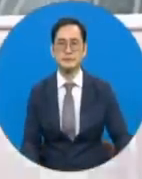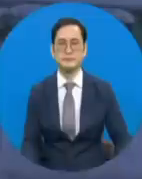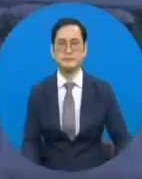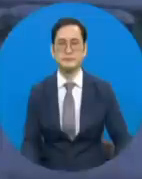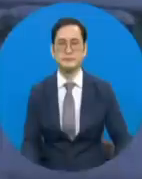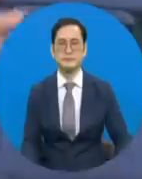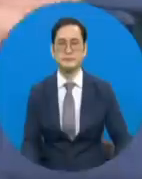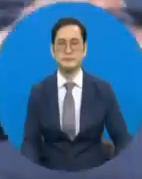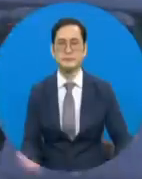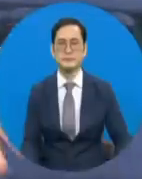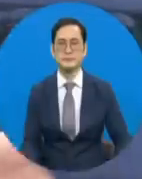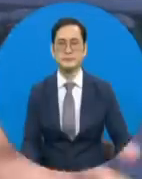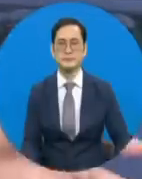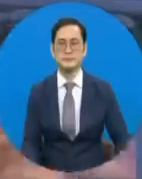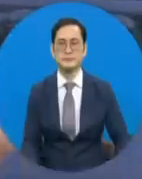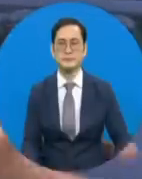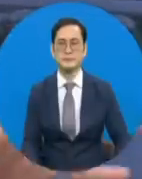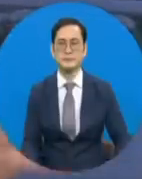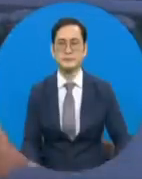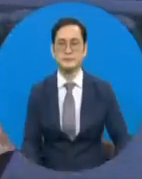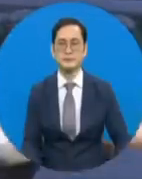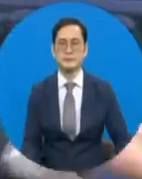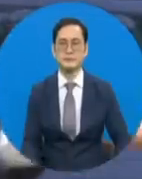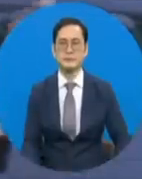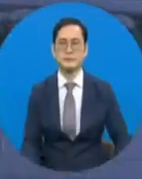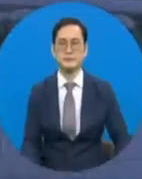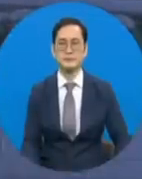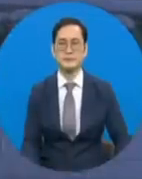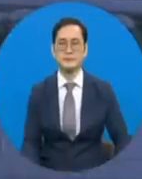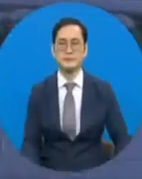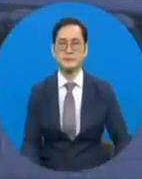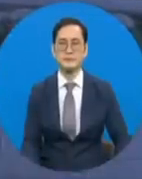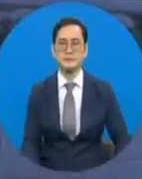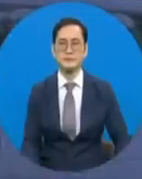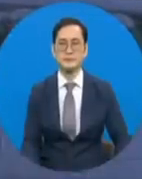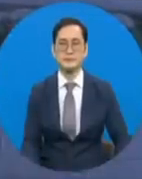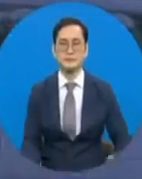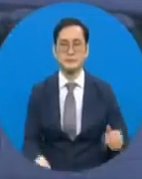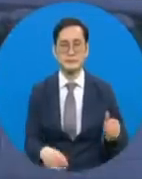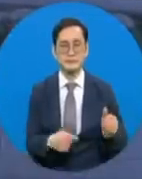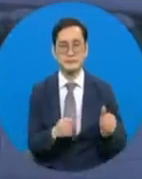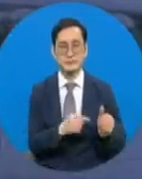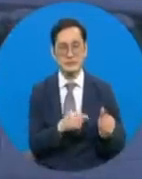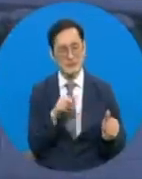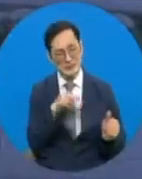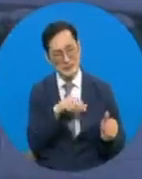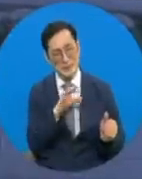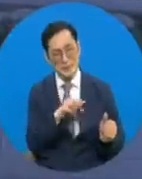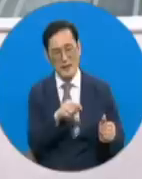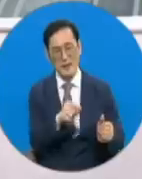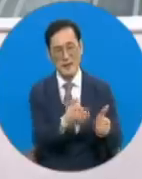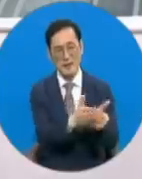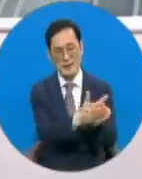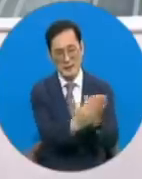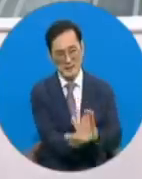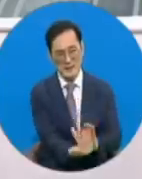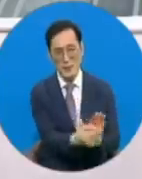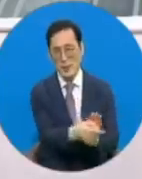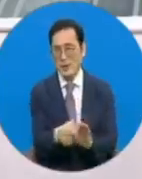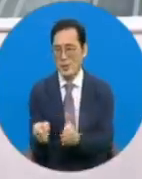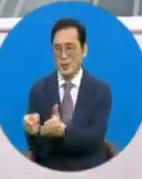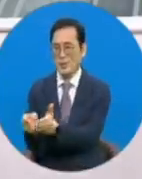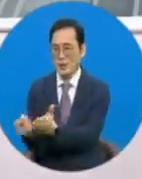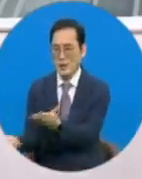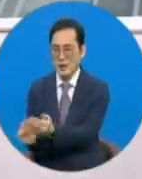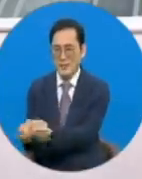대변인 그 이렇게 세월호 선장이랑 헷갈렸다 뭐 이런 내용은 따로 뭐 들으신 그런 것은 없습니다. 다만 저런 정도로 얘기했을